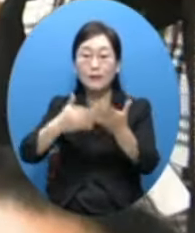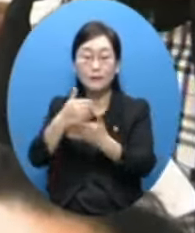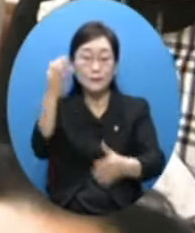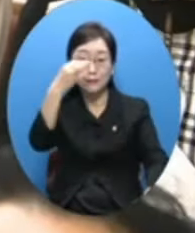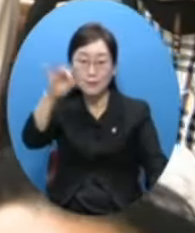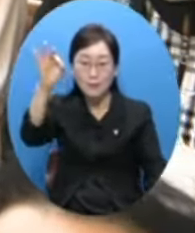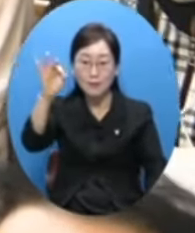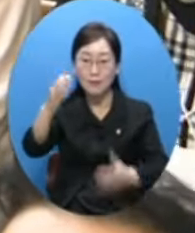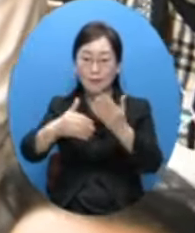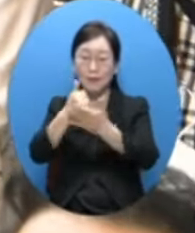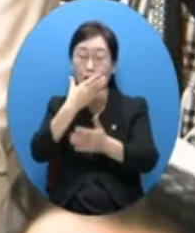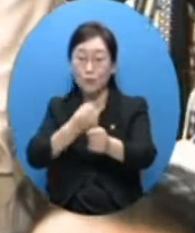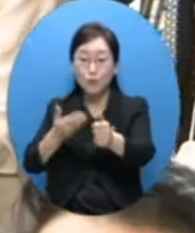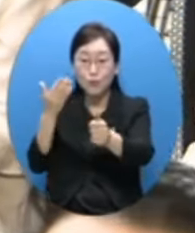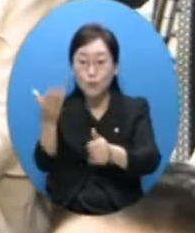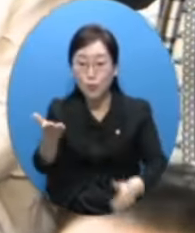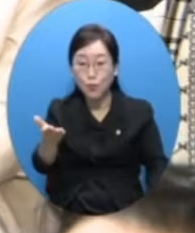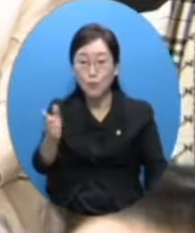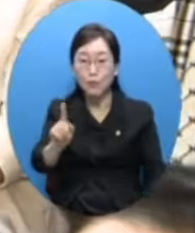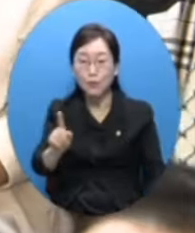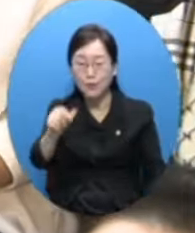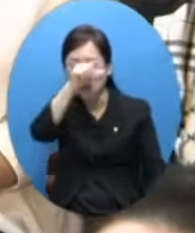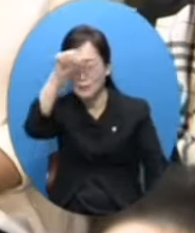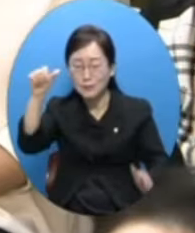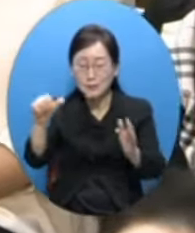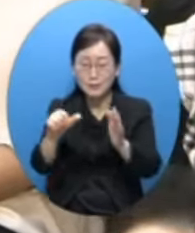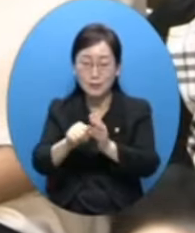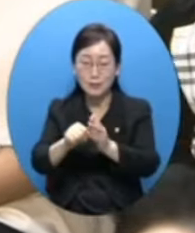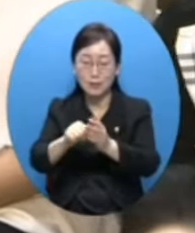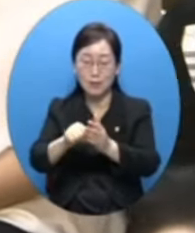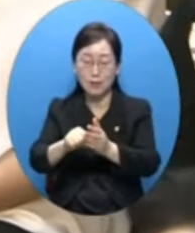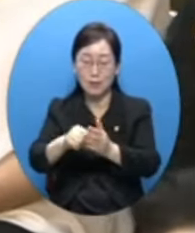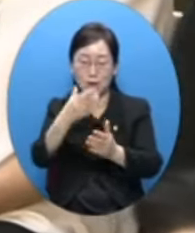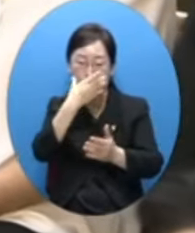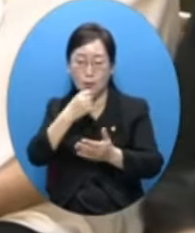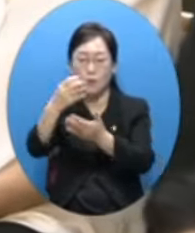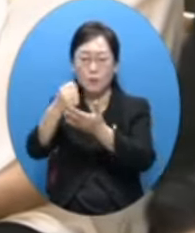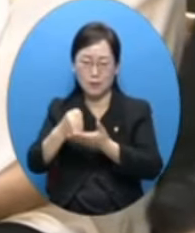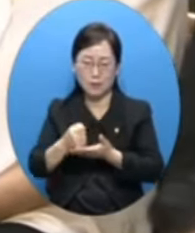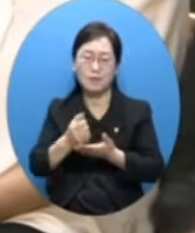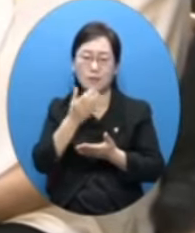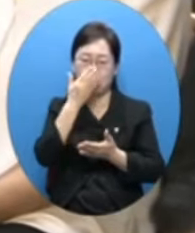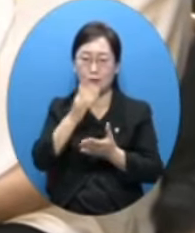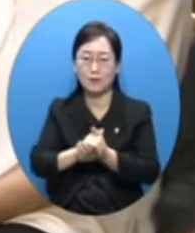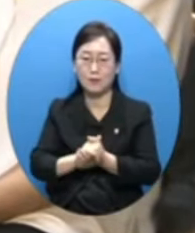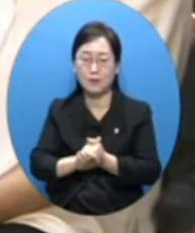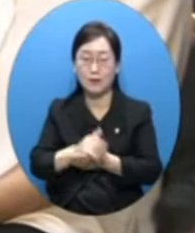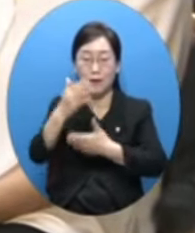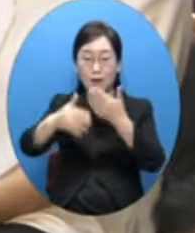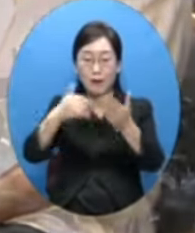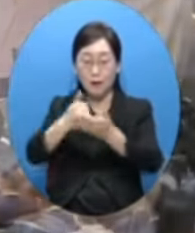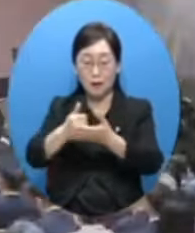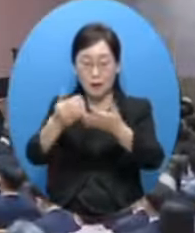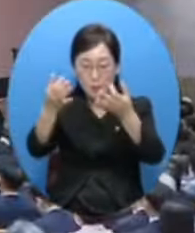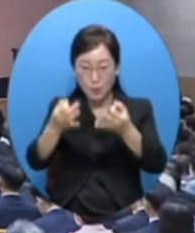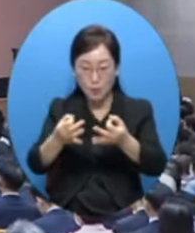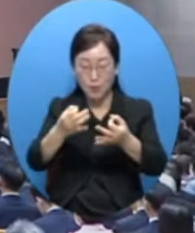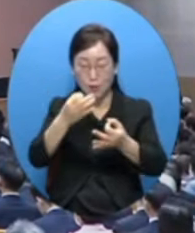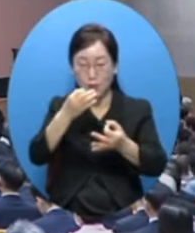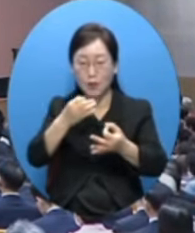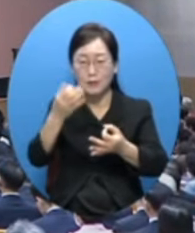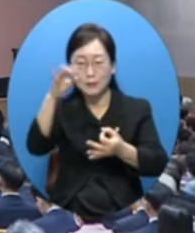인정하시고 하나님의 복을 주시면 그 일생이 하나님 앞에서 복받은 인생이 되는 것입니다. 하나님께 인정받고 복받은 인생이 되기를